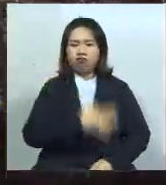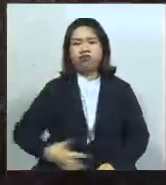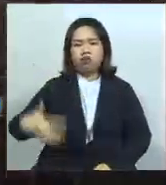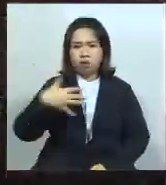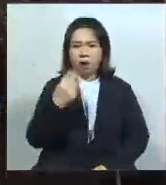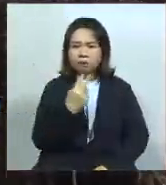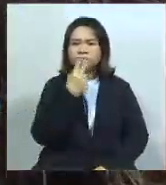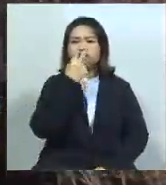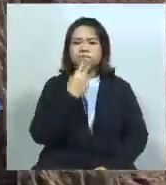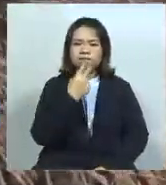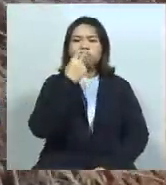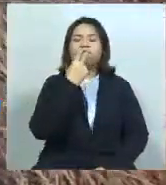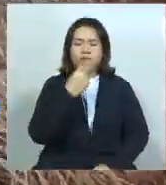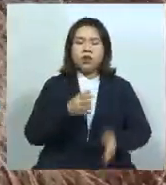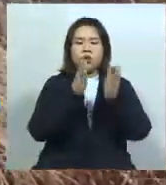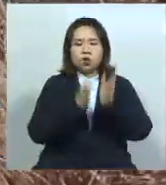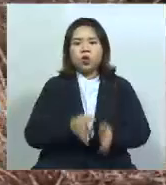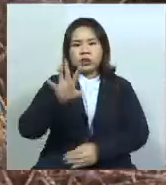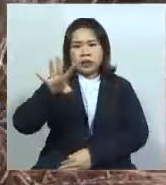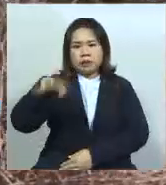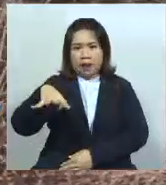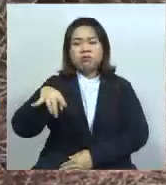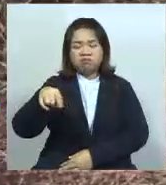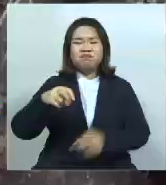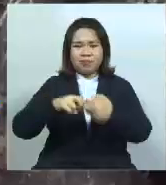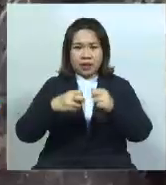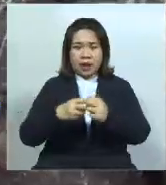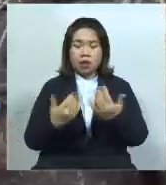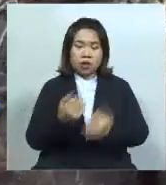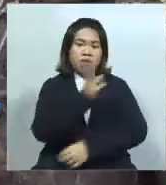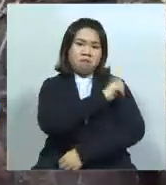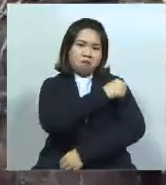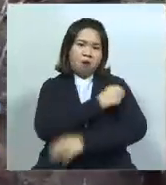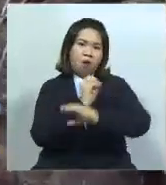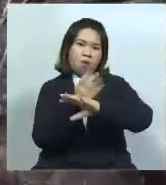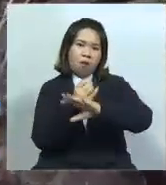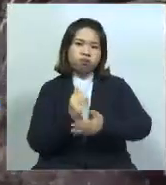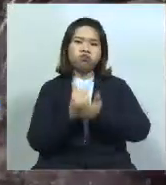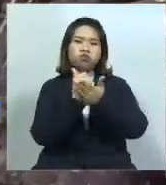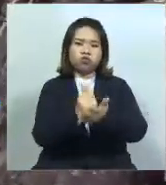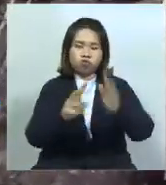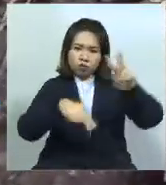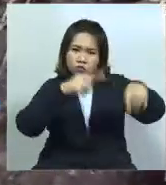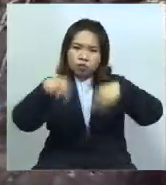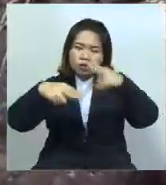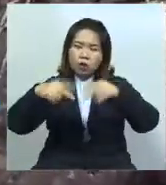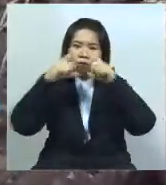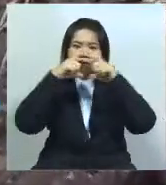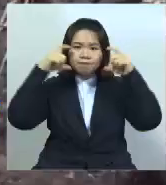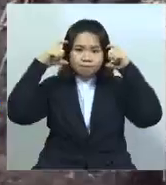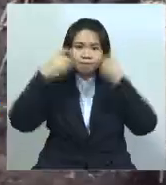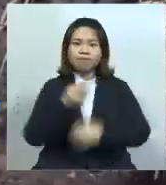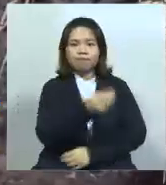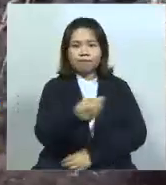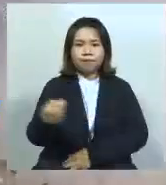ภาพระบบทางเดินหายใจกว่า 4,000 คนซึ่งได้นำหน่วยแพทย์เข้าไปทำการตรวจรักษาแล้วก็แจกจ่ายหน้ากากอนามัย